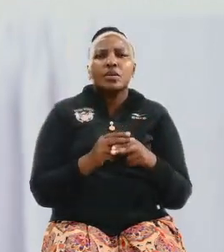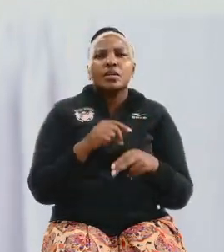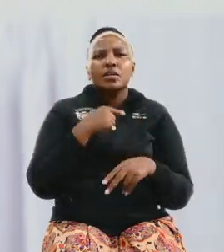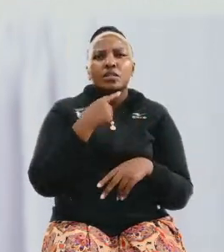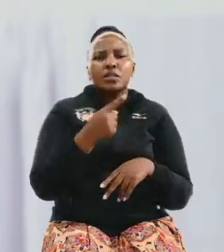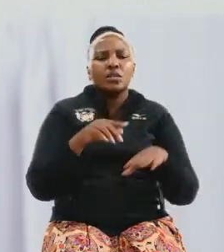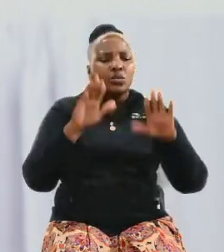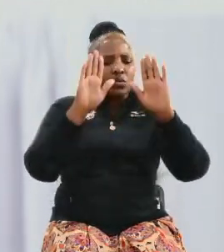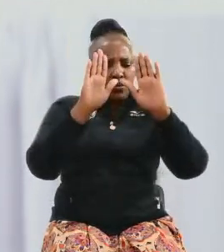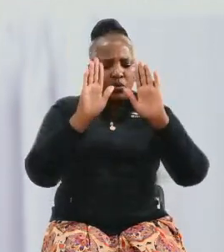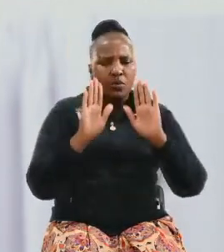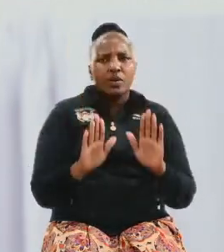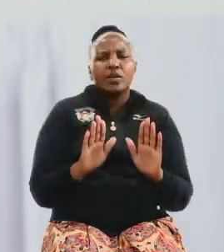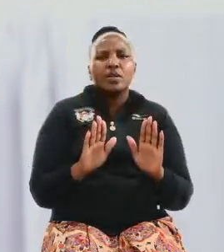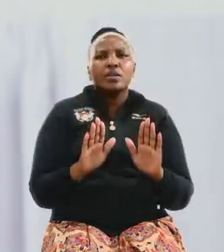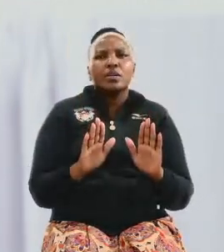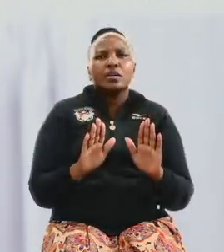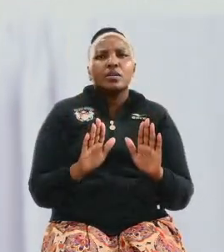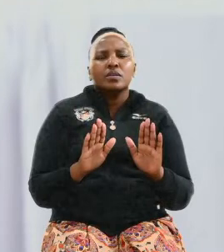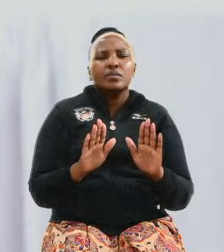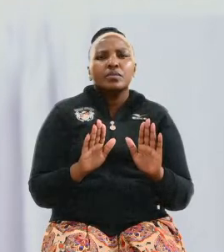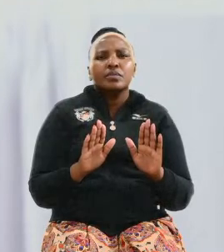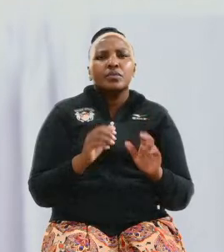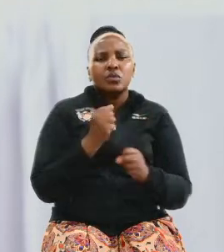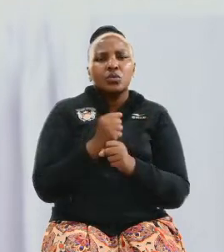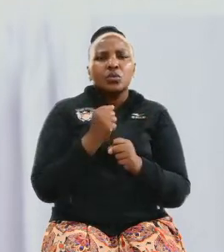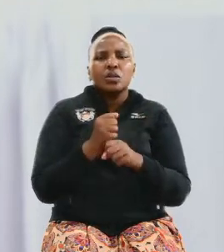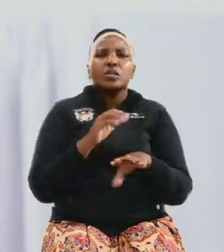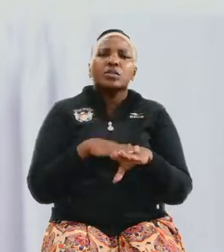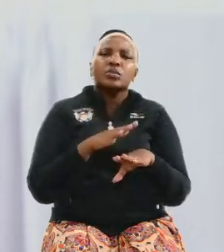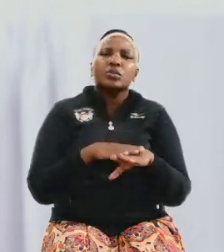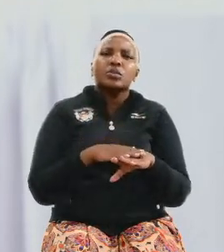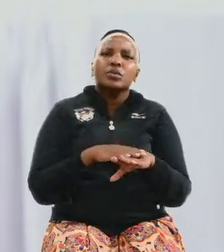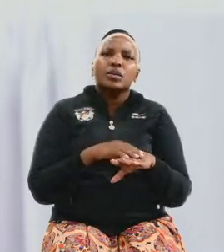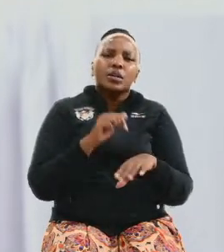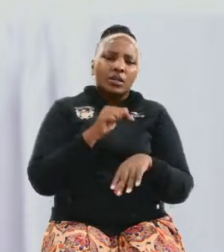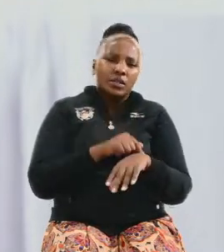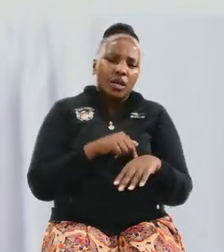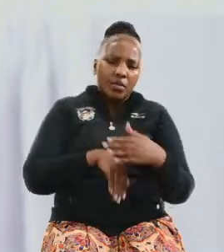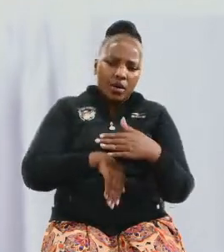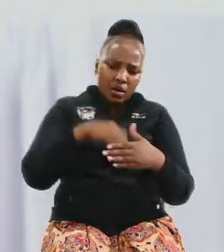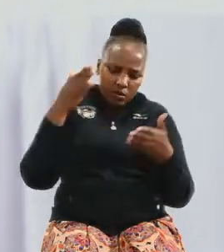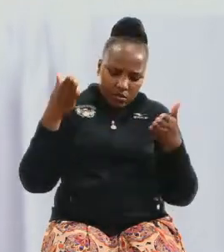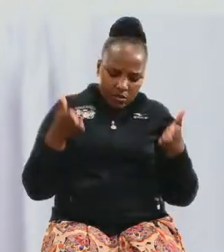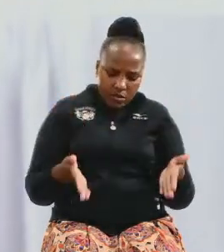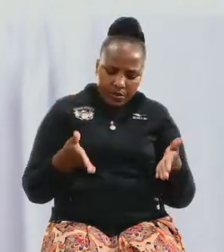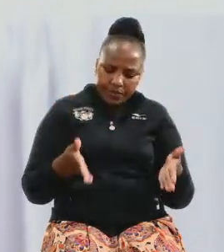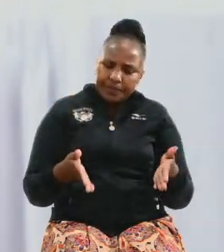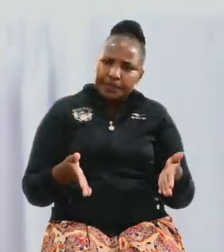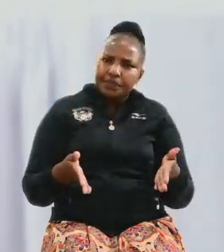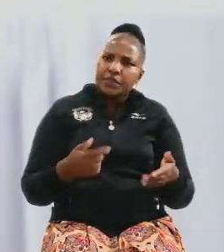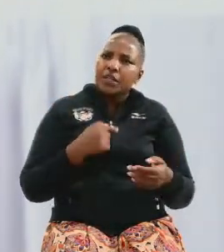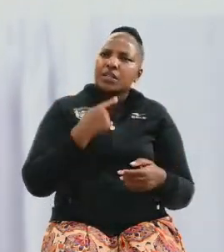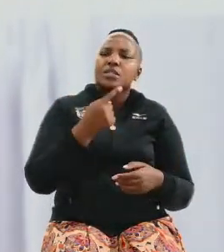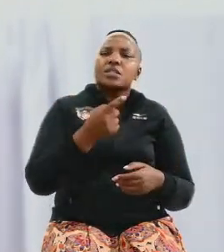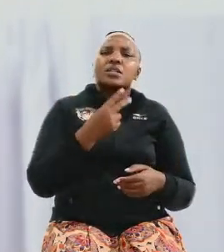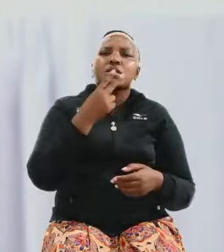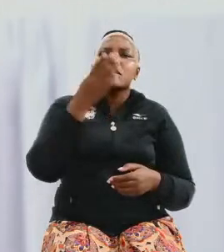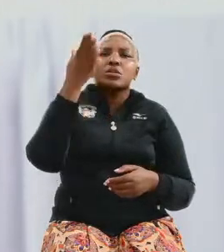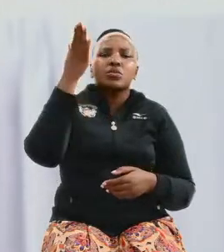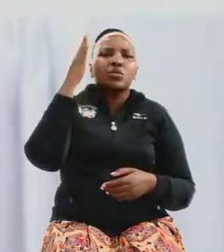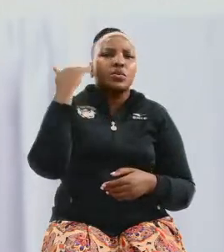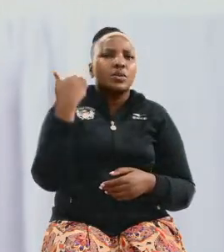tukisema unastahili. Tuonekanie na ututendee mema Bwana. Tukitoka kwa hii kanisa leo Bwana, tutoke tukiwa